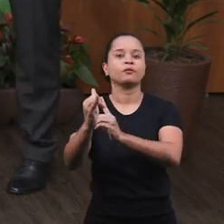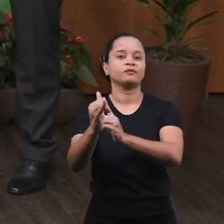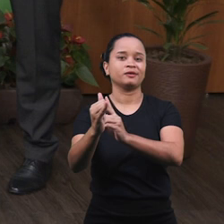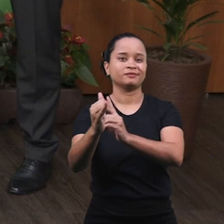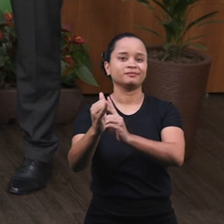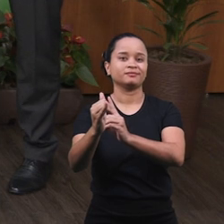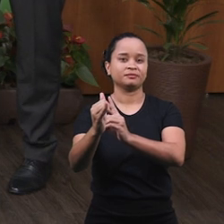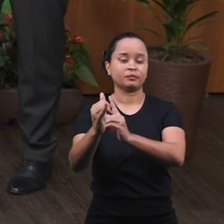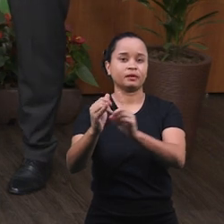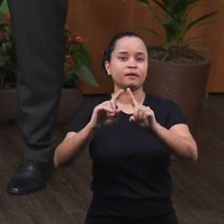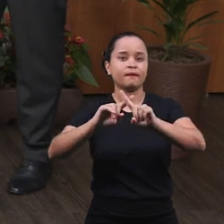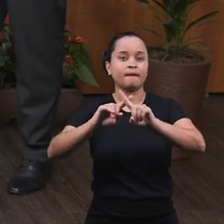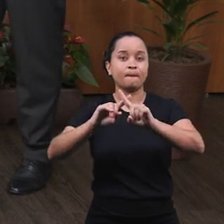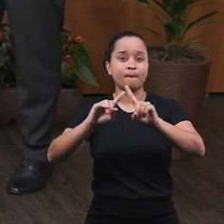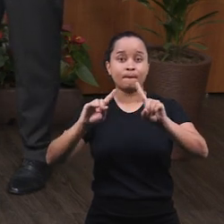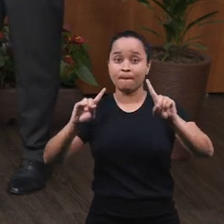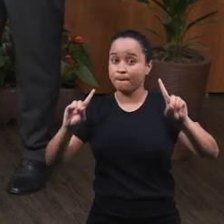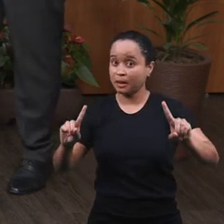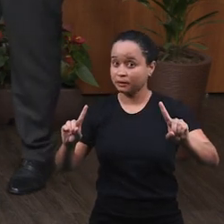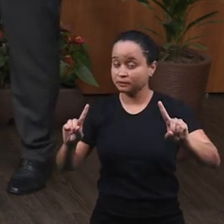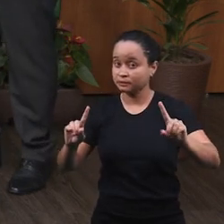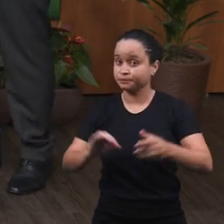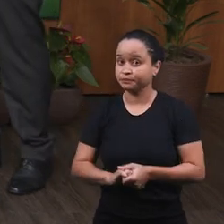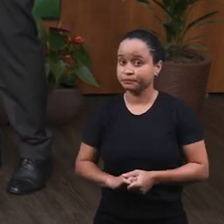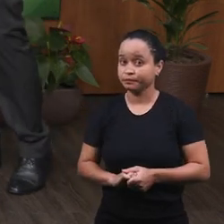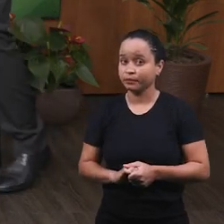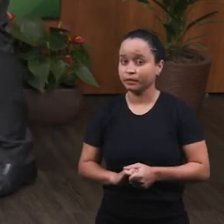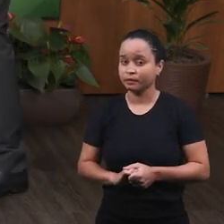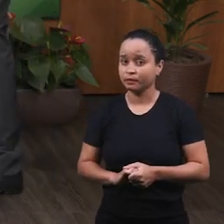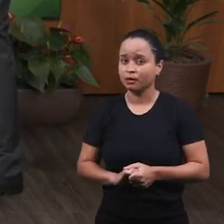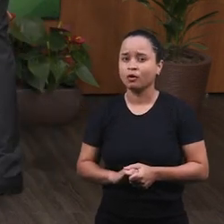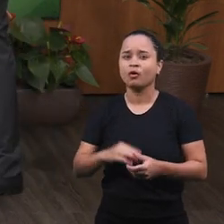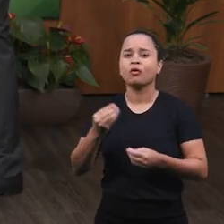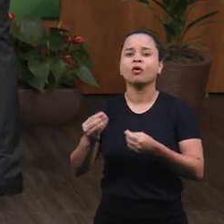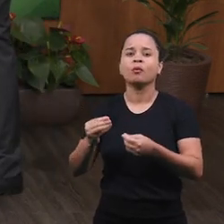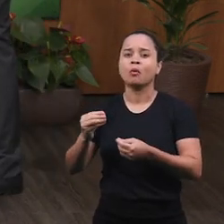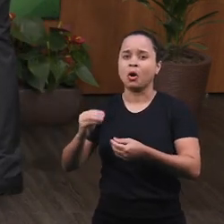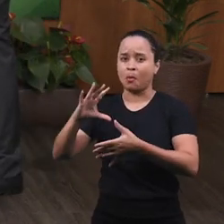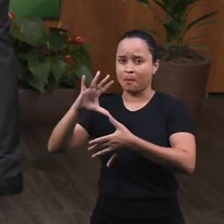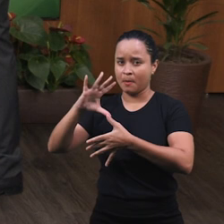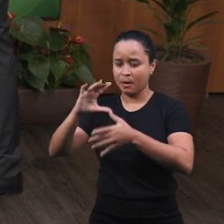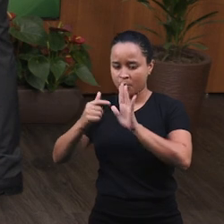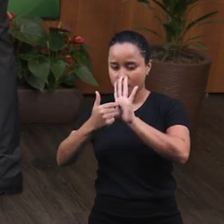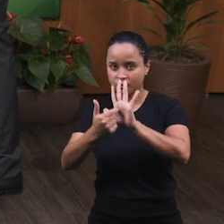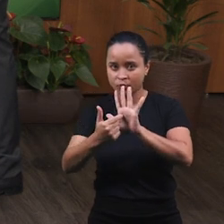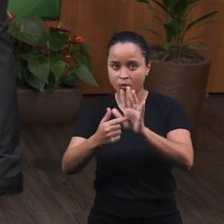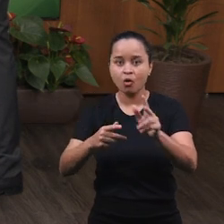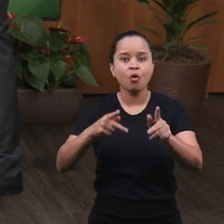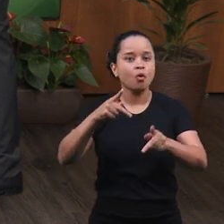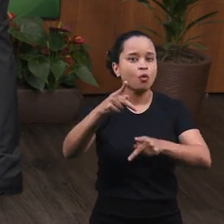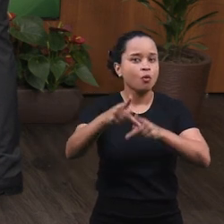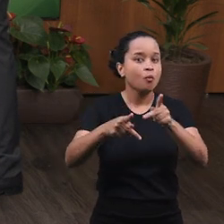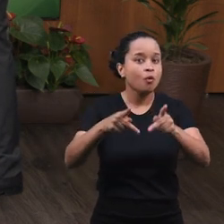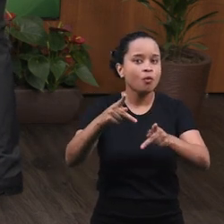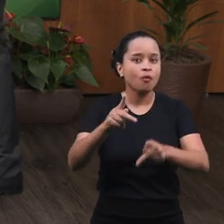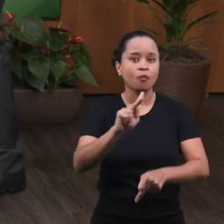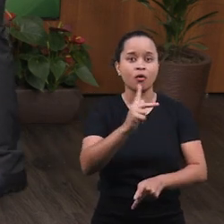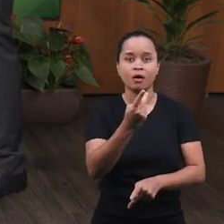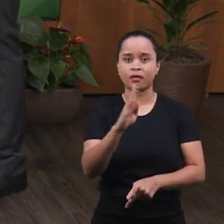prophétiquement. Gloire au nom du Seigneur. Mais non, le peuple, comme vous avez